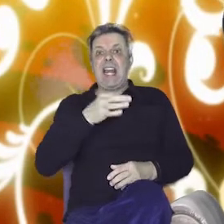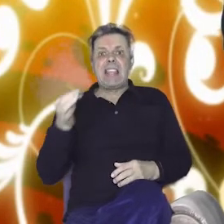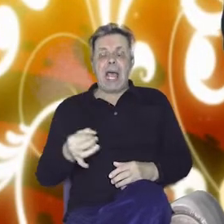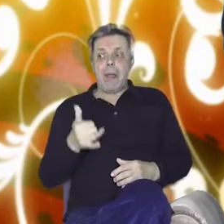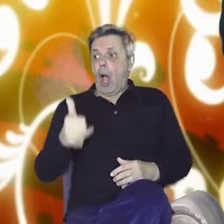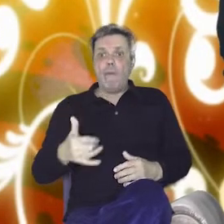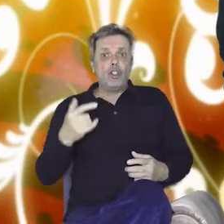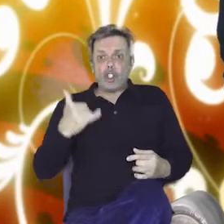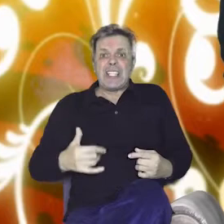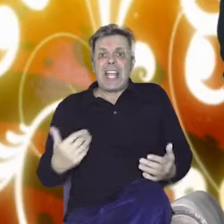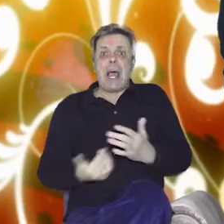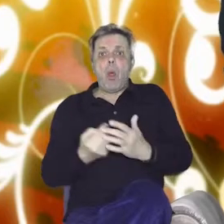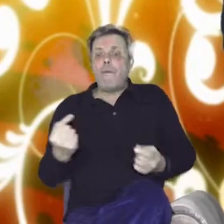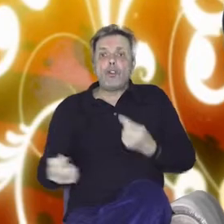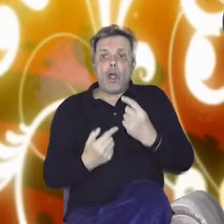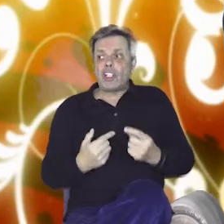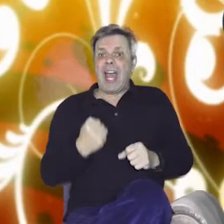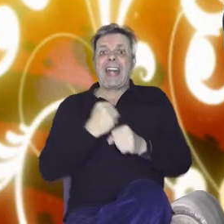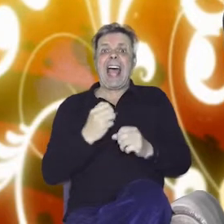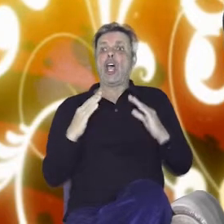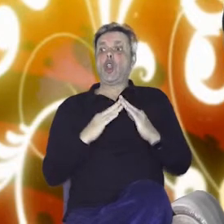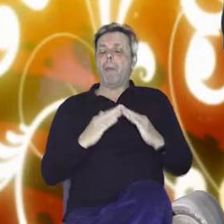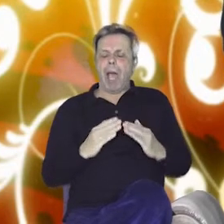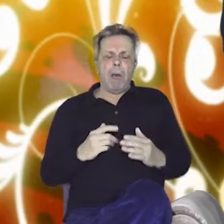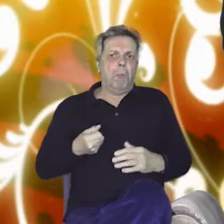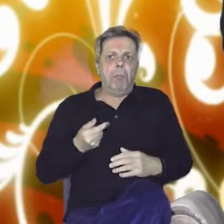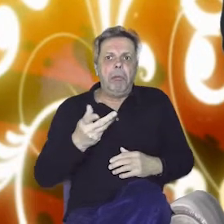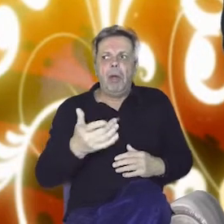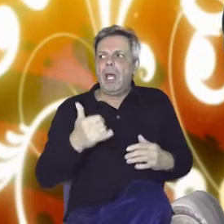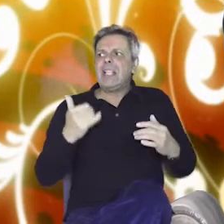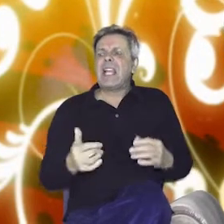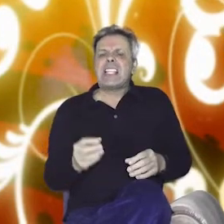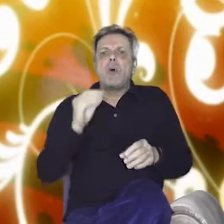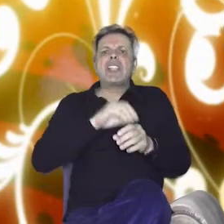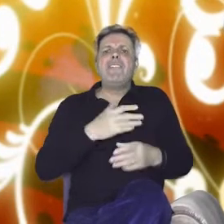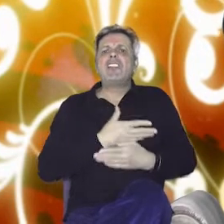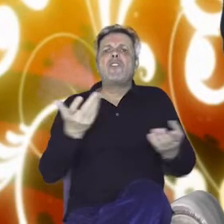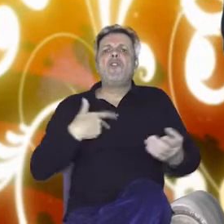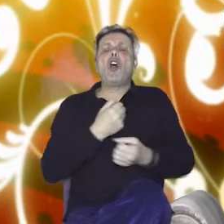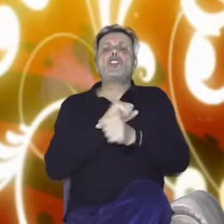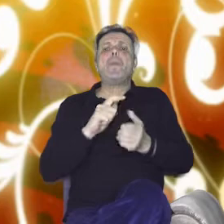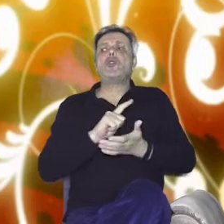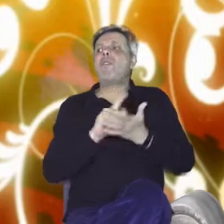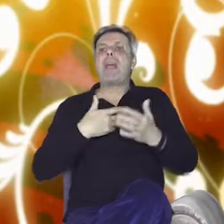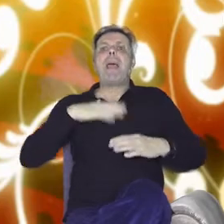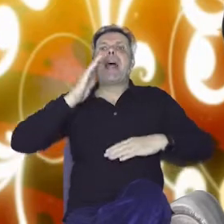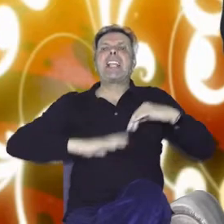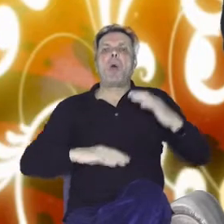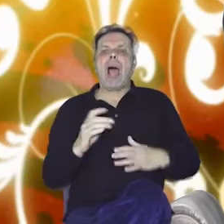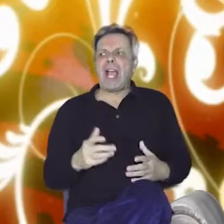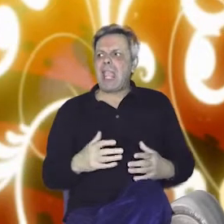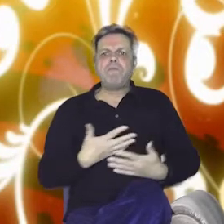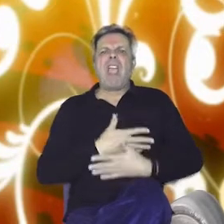novo događa, ovo rad od kuće itd. itd. sad smo stavili svoje slobodno vrijeme na raspolaganje